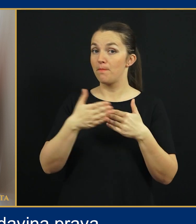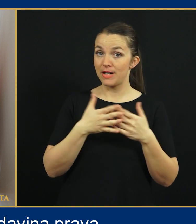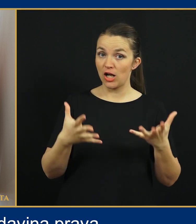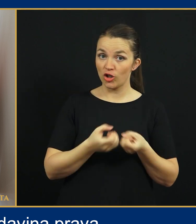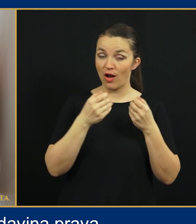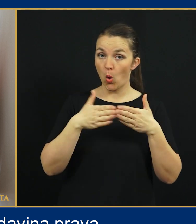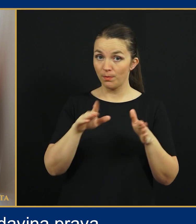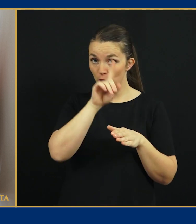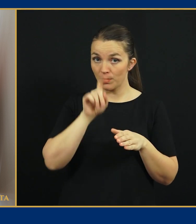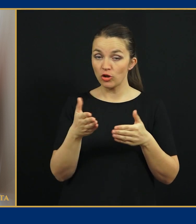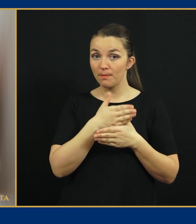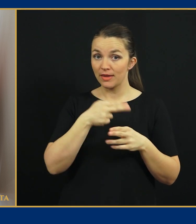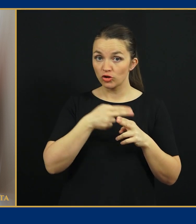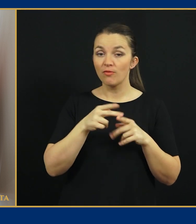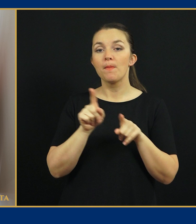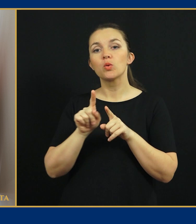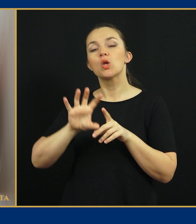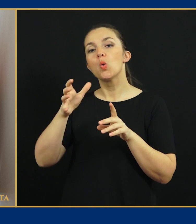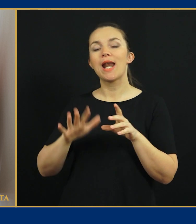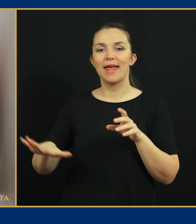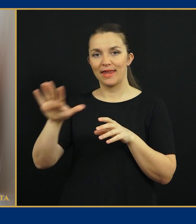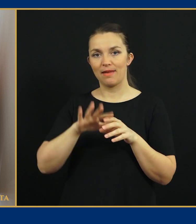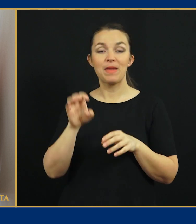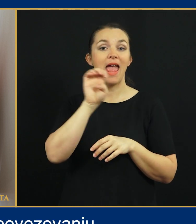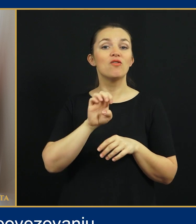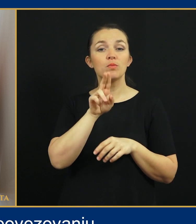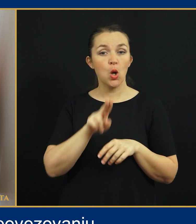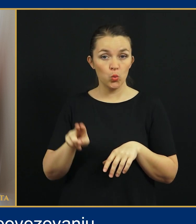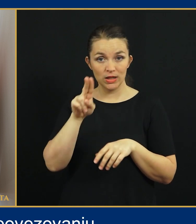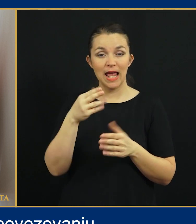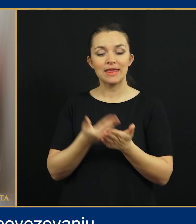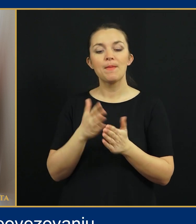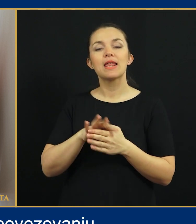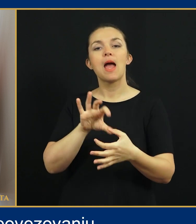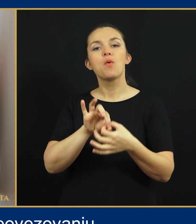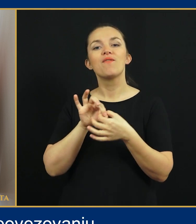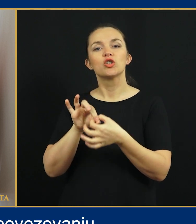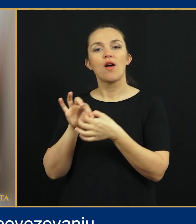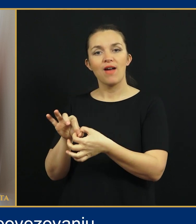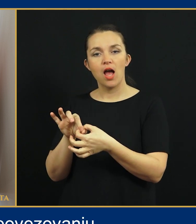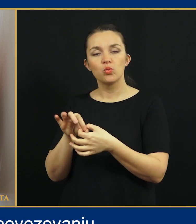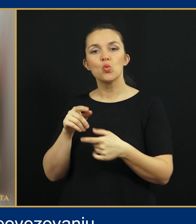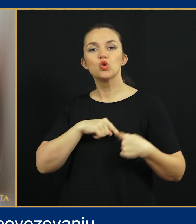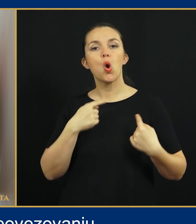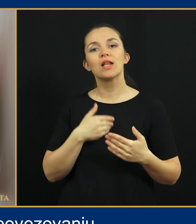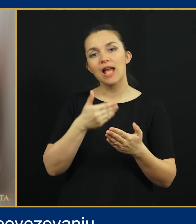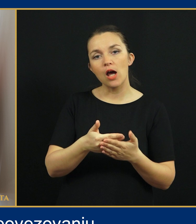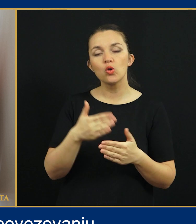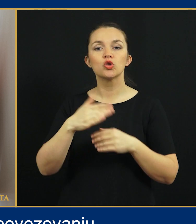reševanju odprtih vprašanj med državama kot v regiji. Evropska unija temelji na povezovanju,